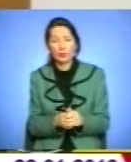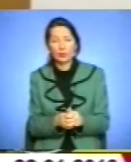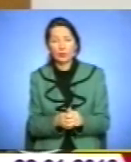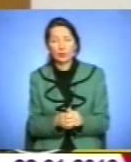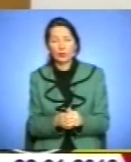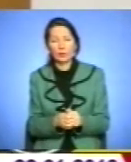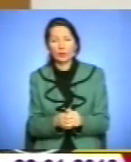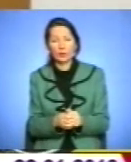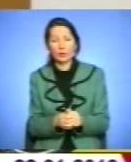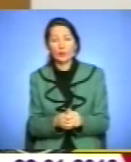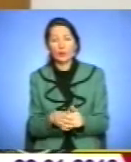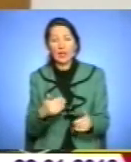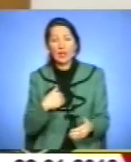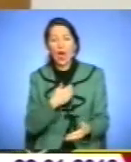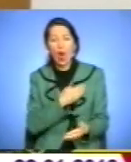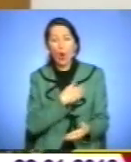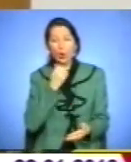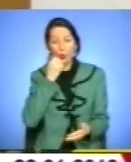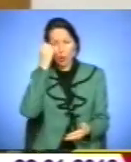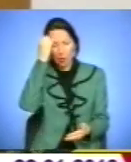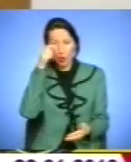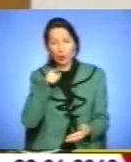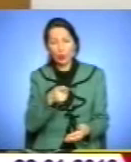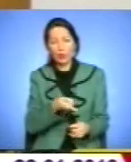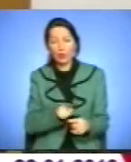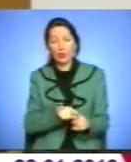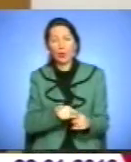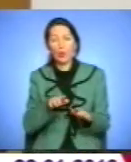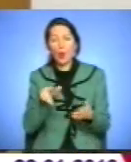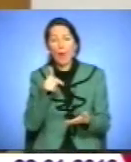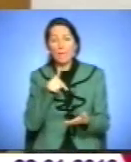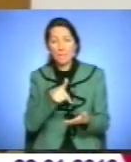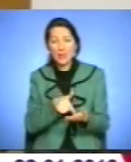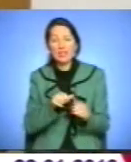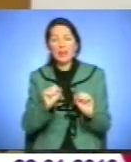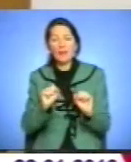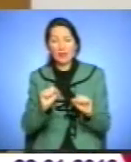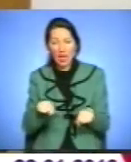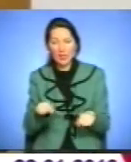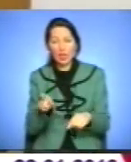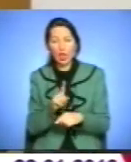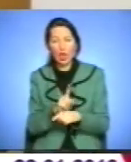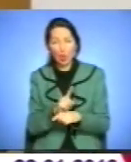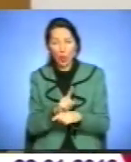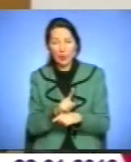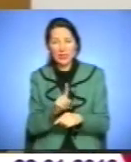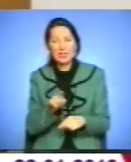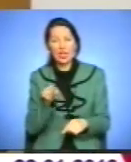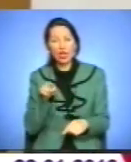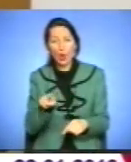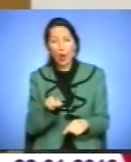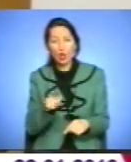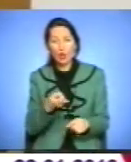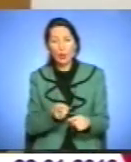і мешканцям. Я хочу подякувати тут цього місця власне владі Тернопільській за те, що